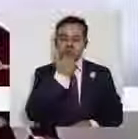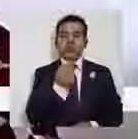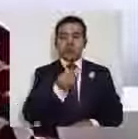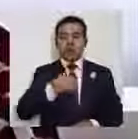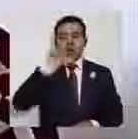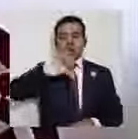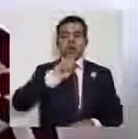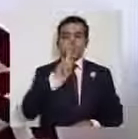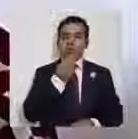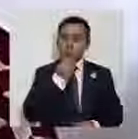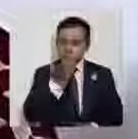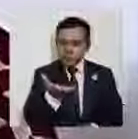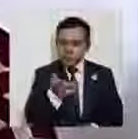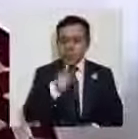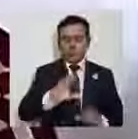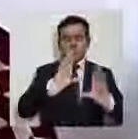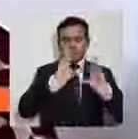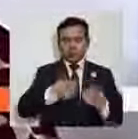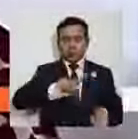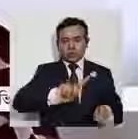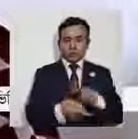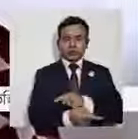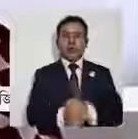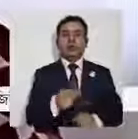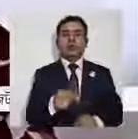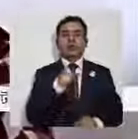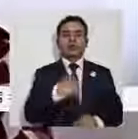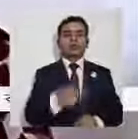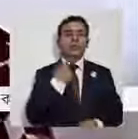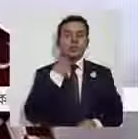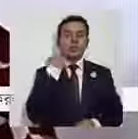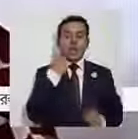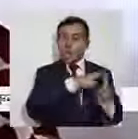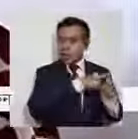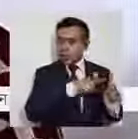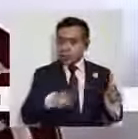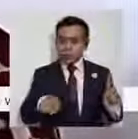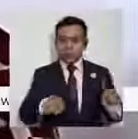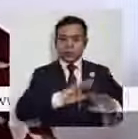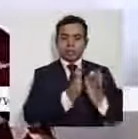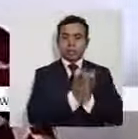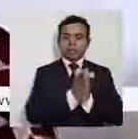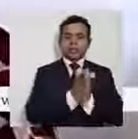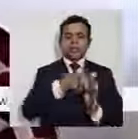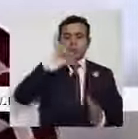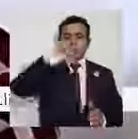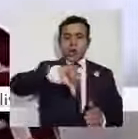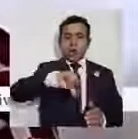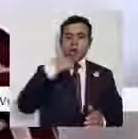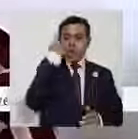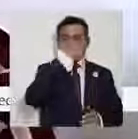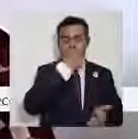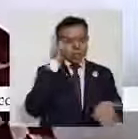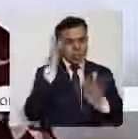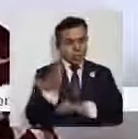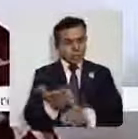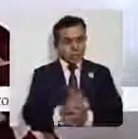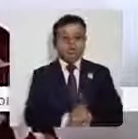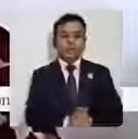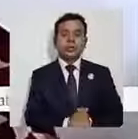সর্বমোট সংক্রমণের সংখ্যা 306, যা এই যাবৎ কালে সংক্রমণের সংখ্যা